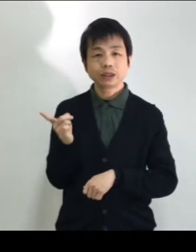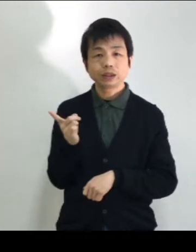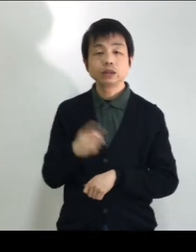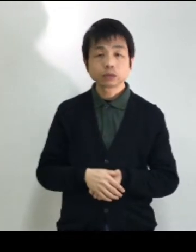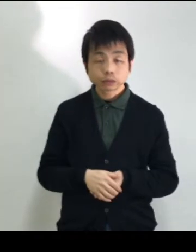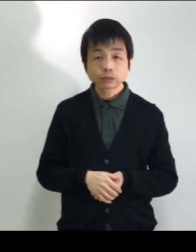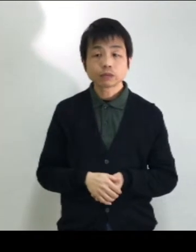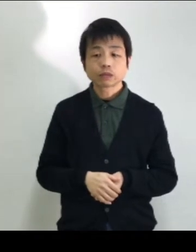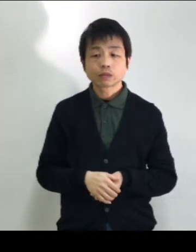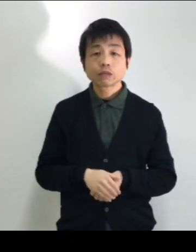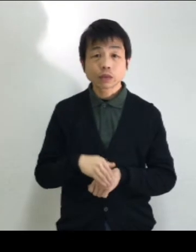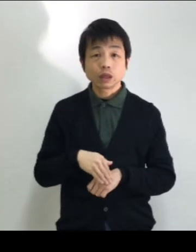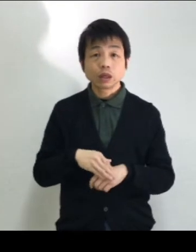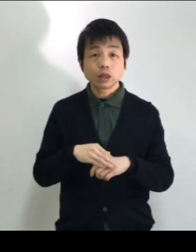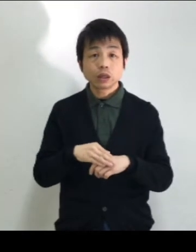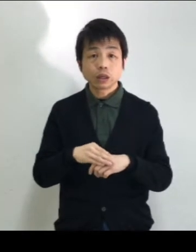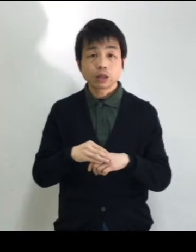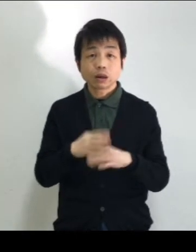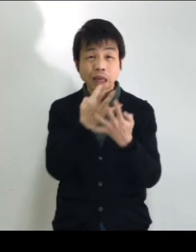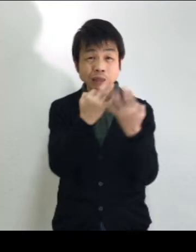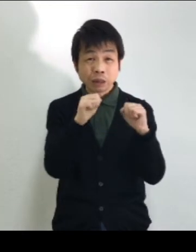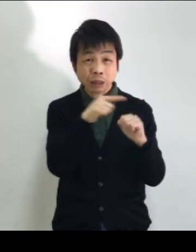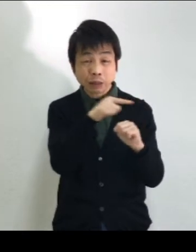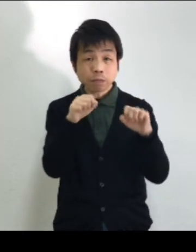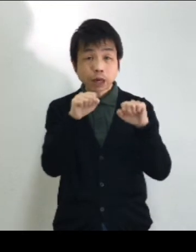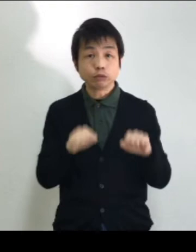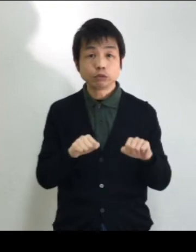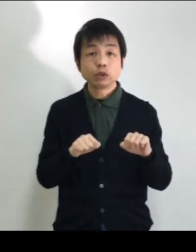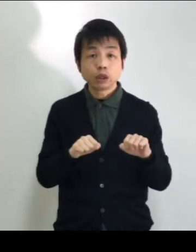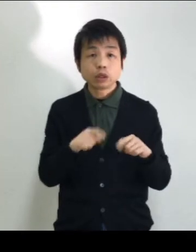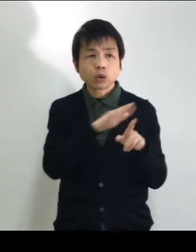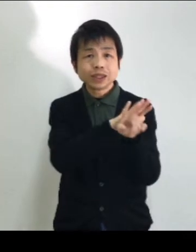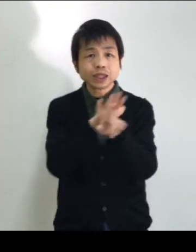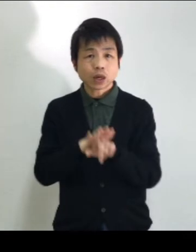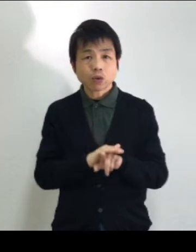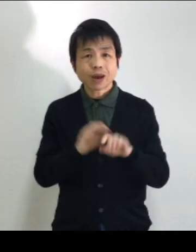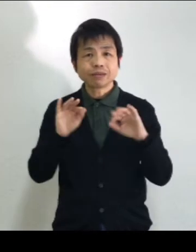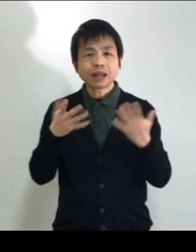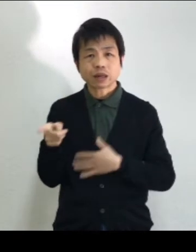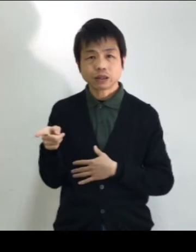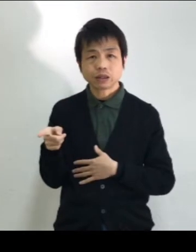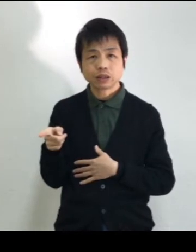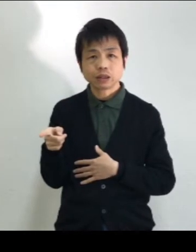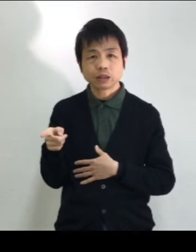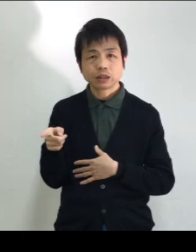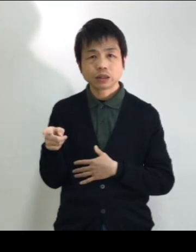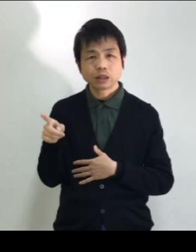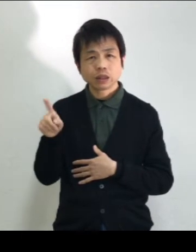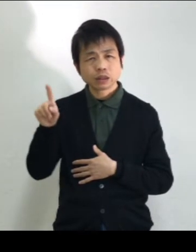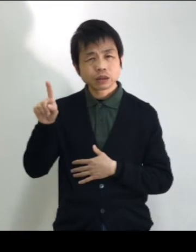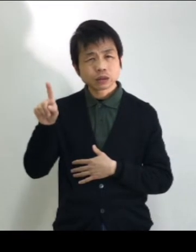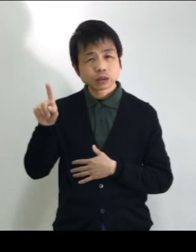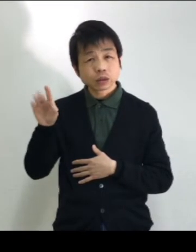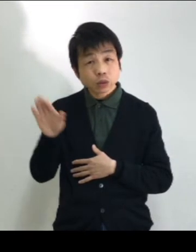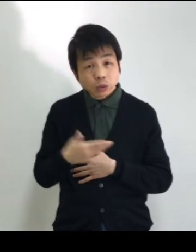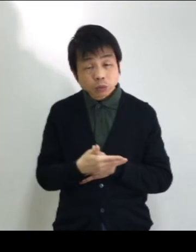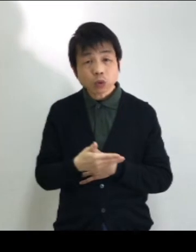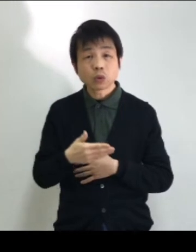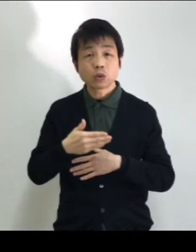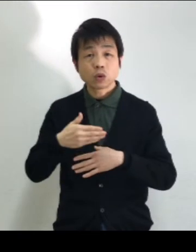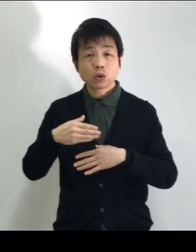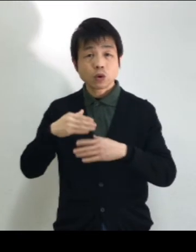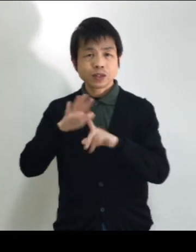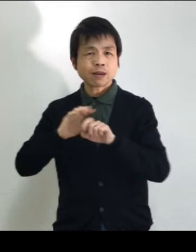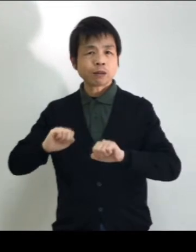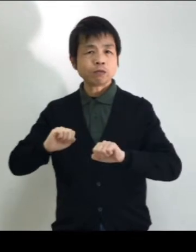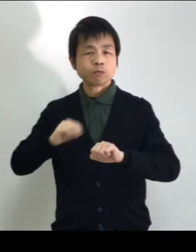いんですね。結局それだけの数がいるわけだから、それの支援をしていないのに自分たちは支援をしているって堂々と言